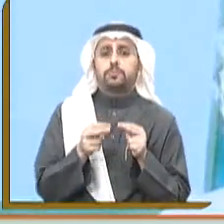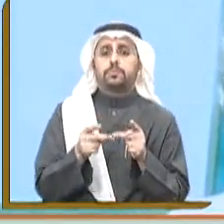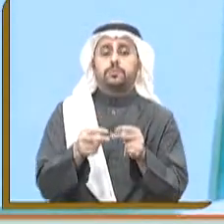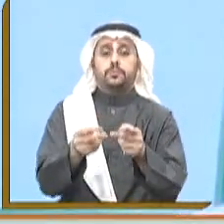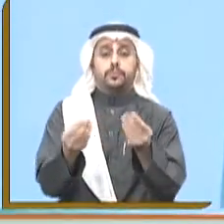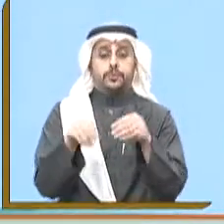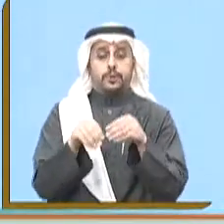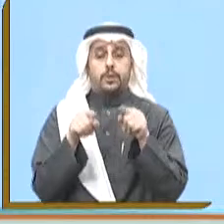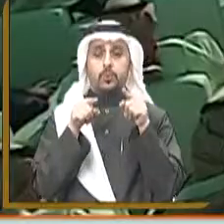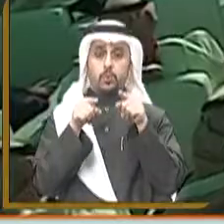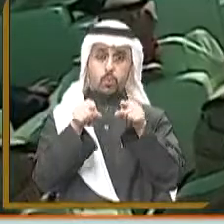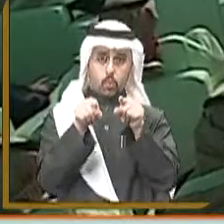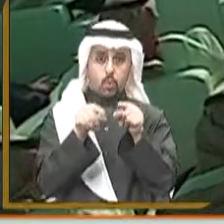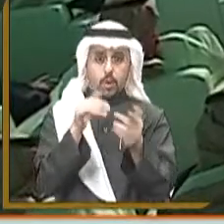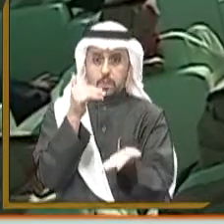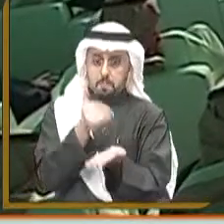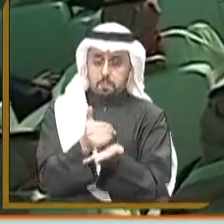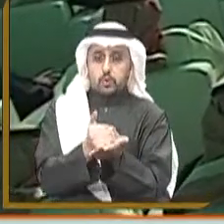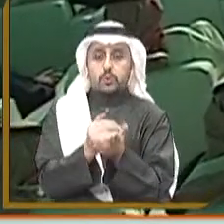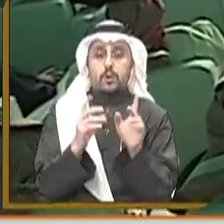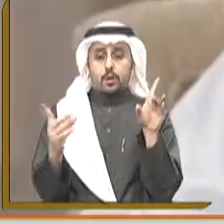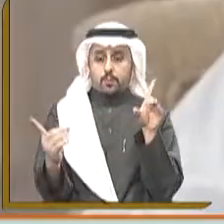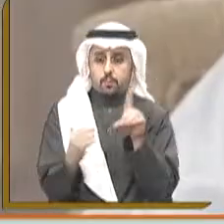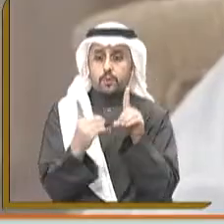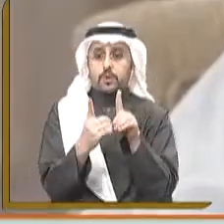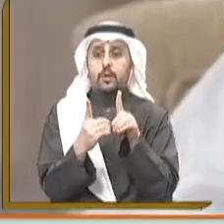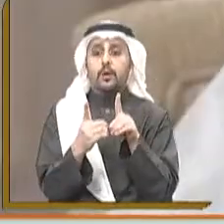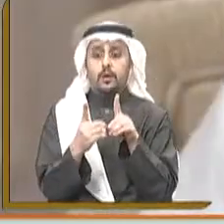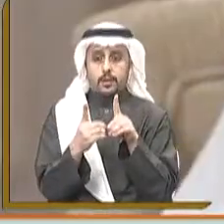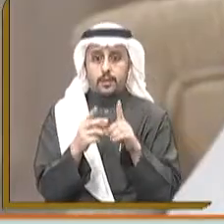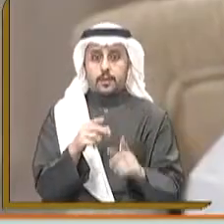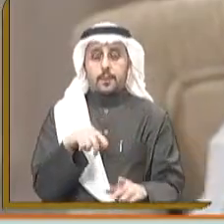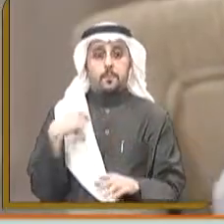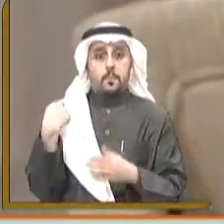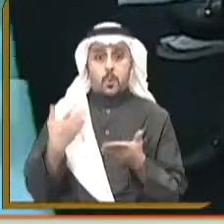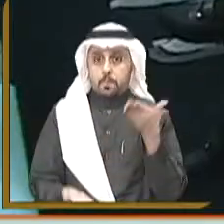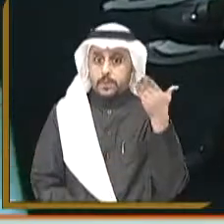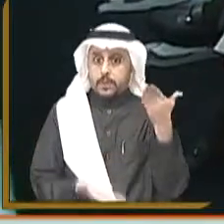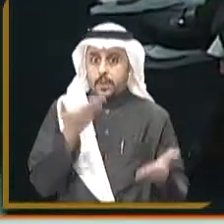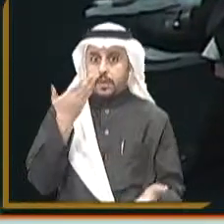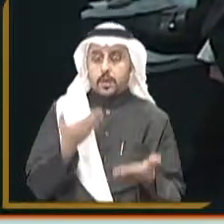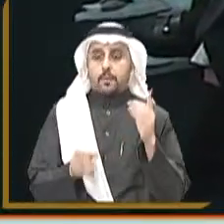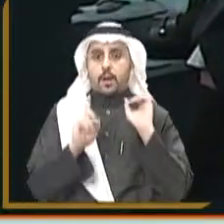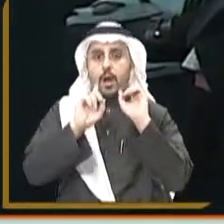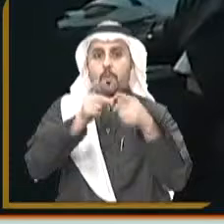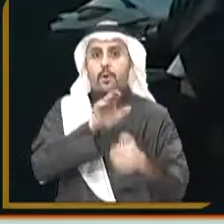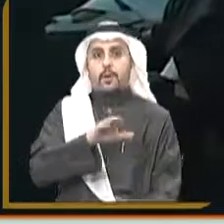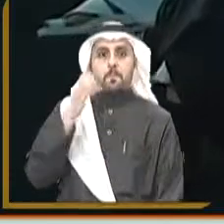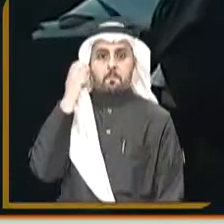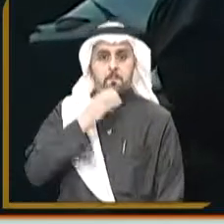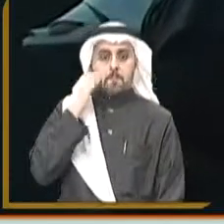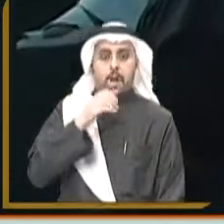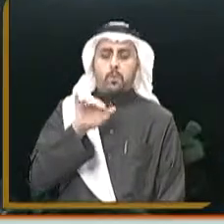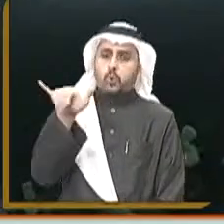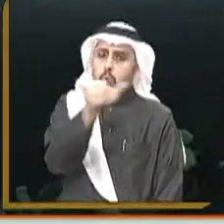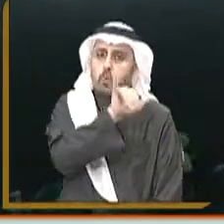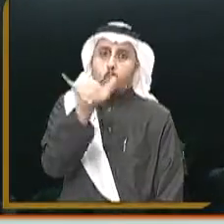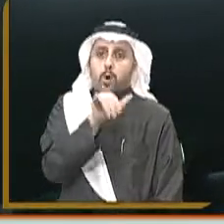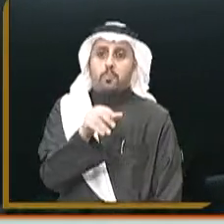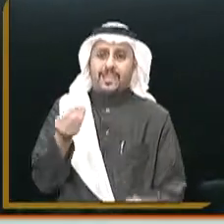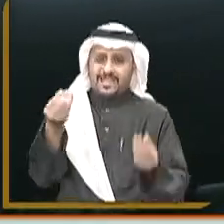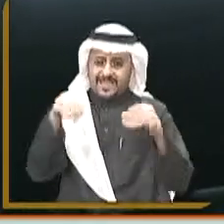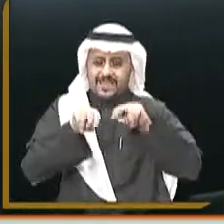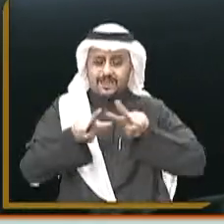ومشاريعها المستقبلية. ملتقى الميزانية الذي وجه به ولي العهد لرفع مستوى الشفافية بما